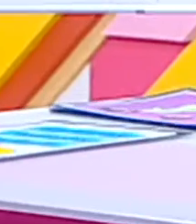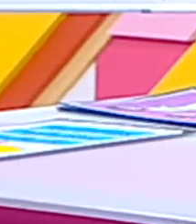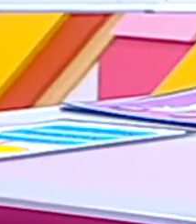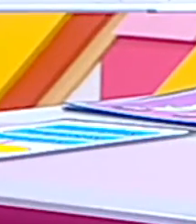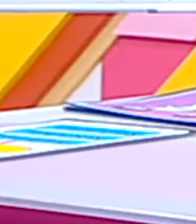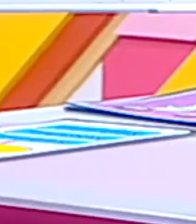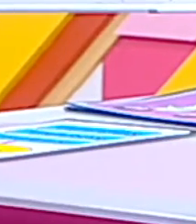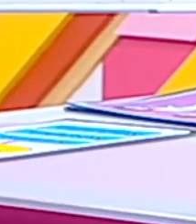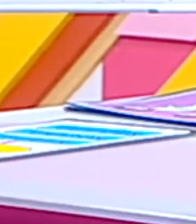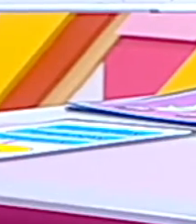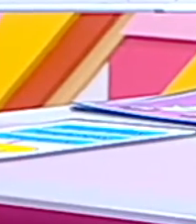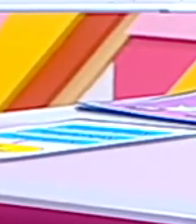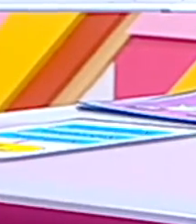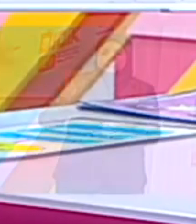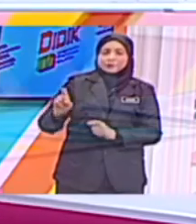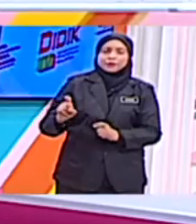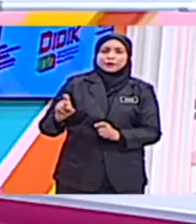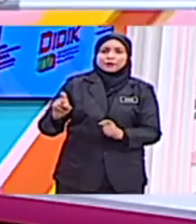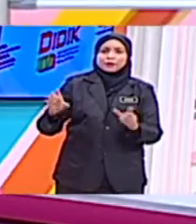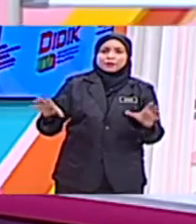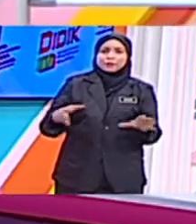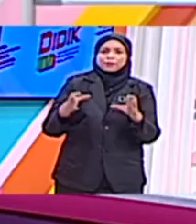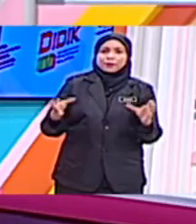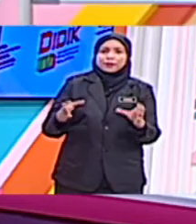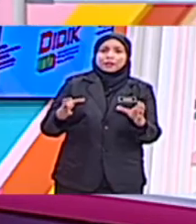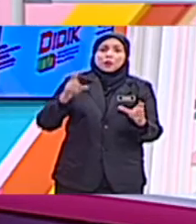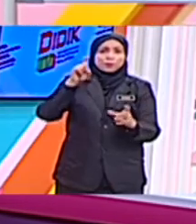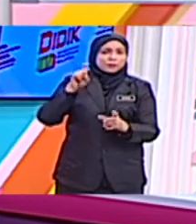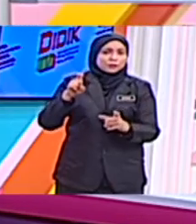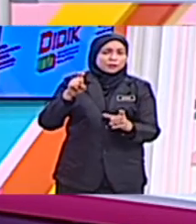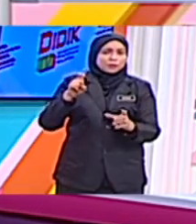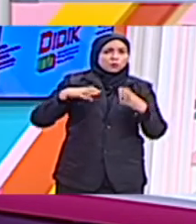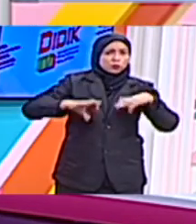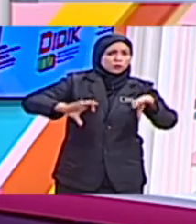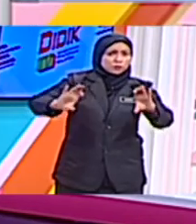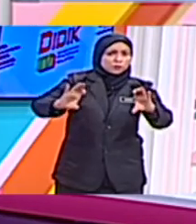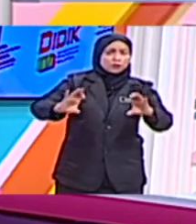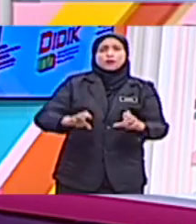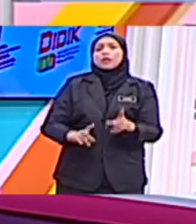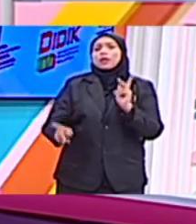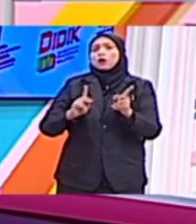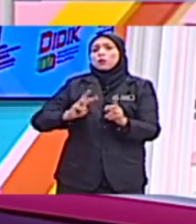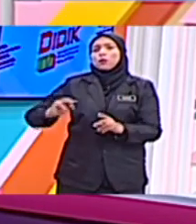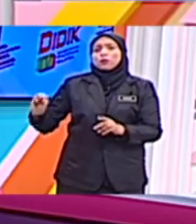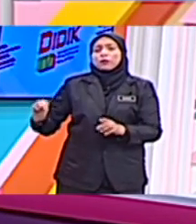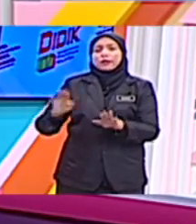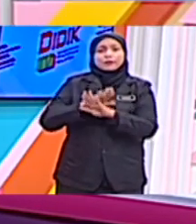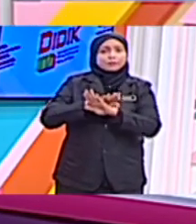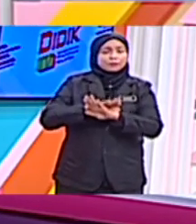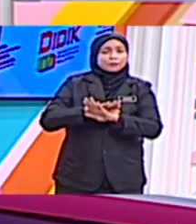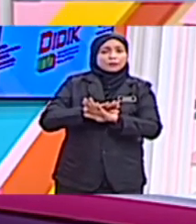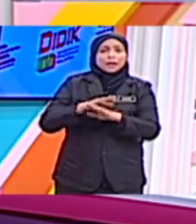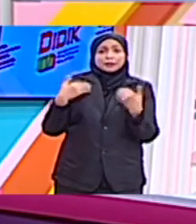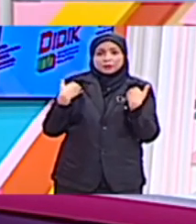tindakan yang perlu kita lakukan dan tindakan ini perlu dilakukan dengan pantas. Okey, jika murid-murid ya, jika berlaku sentuhan tidak